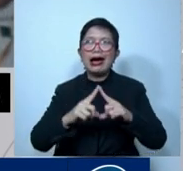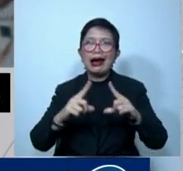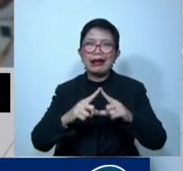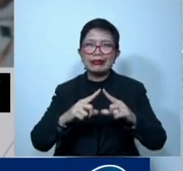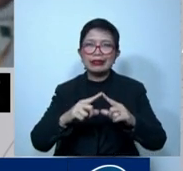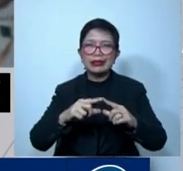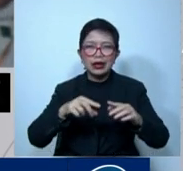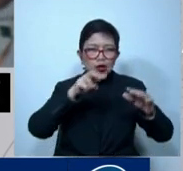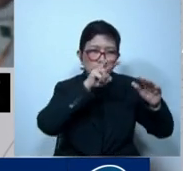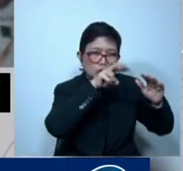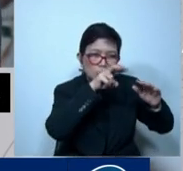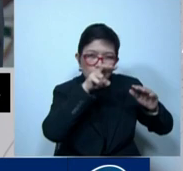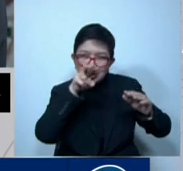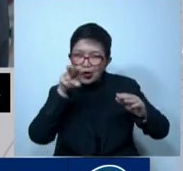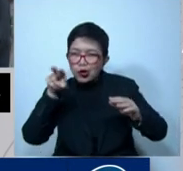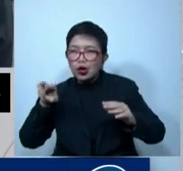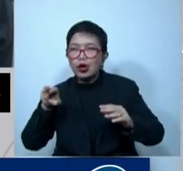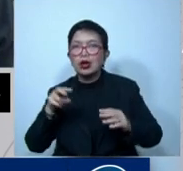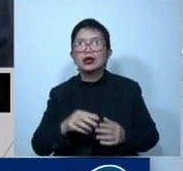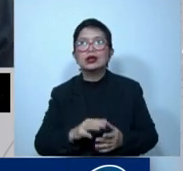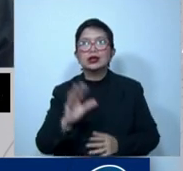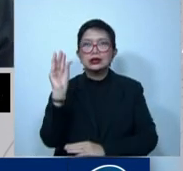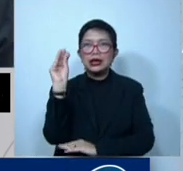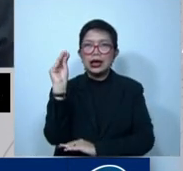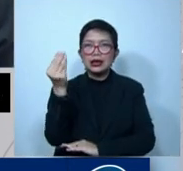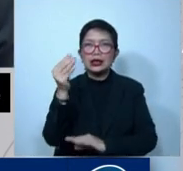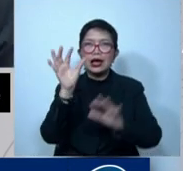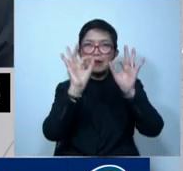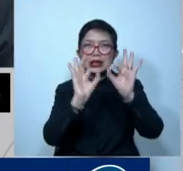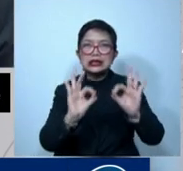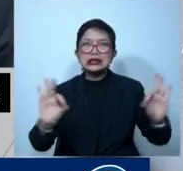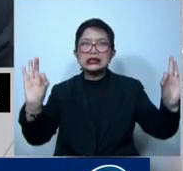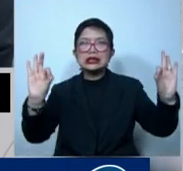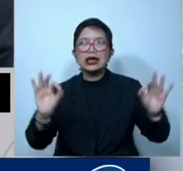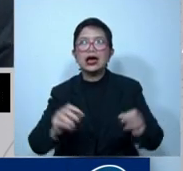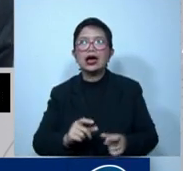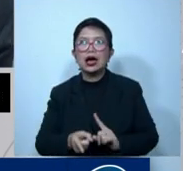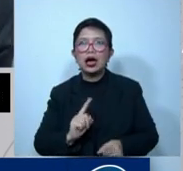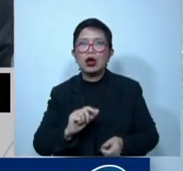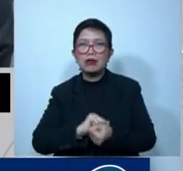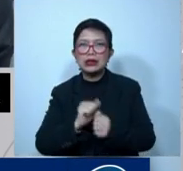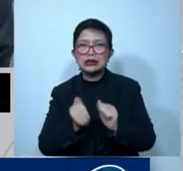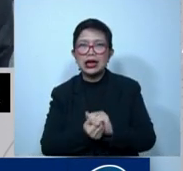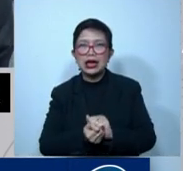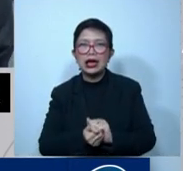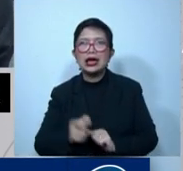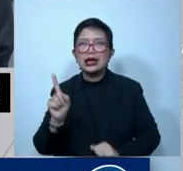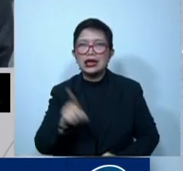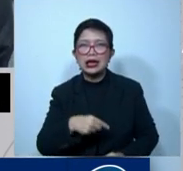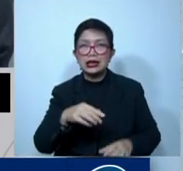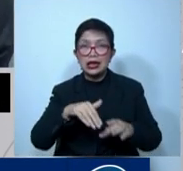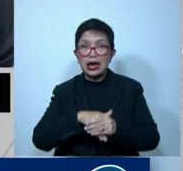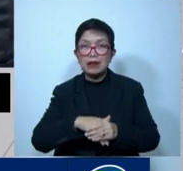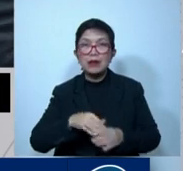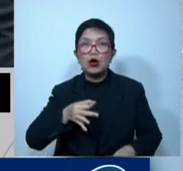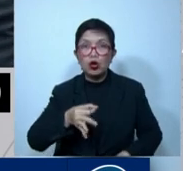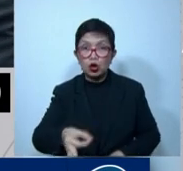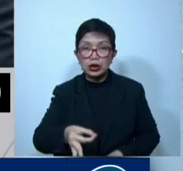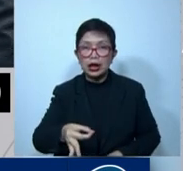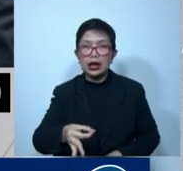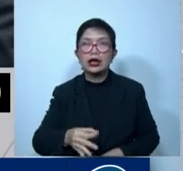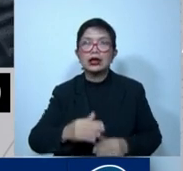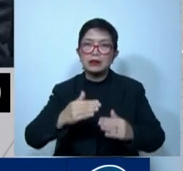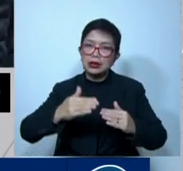tidak muncul dan Jakarta pada saat itu itu bersih kalau problemnya dari dalam kota saja maka